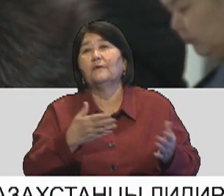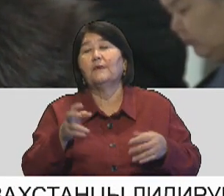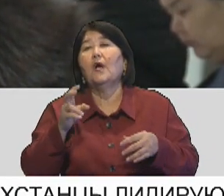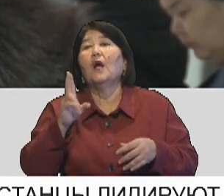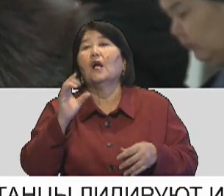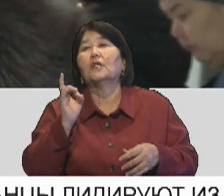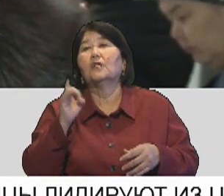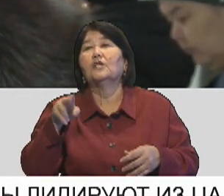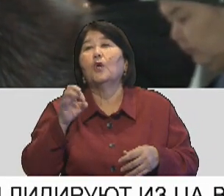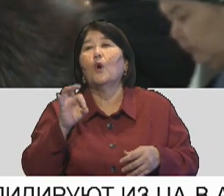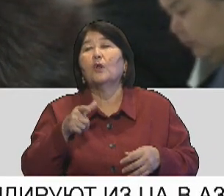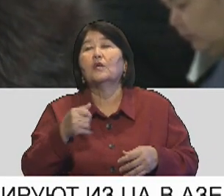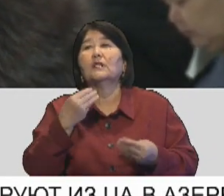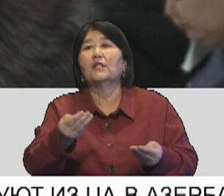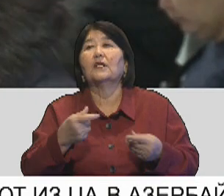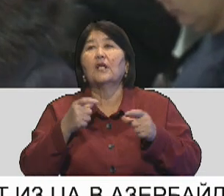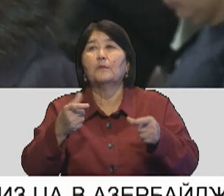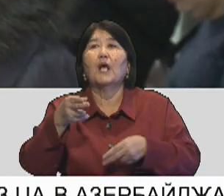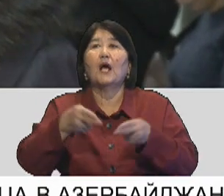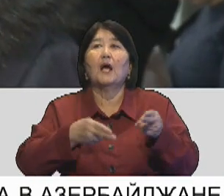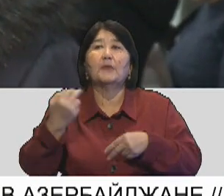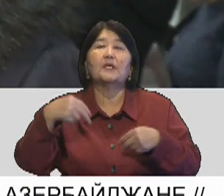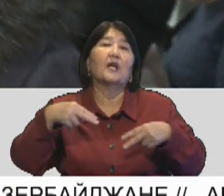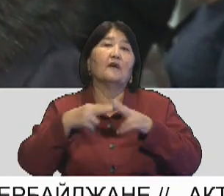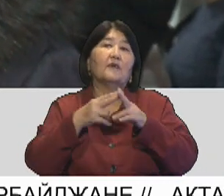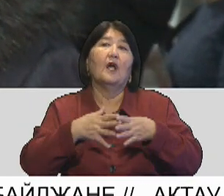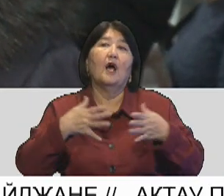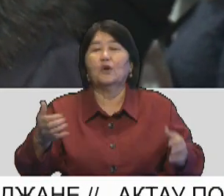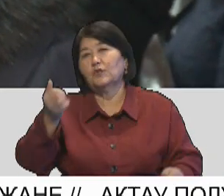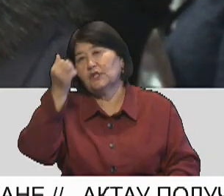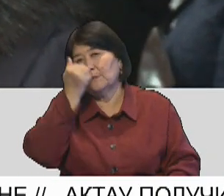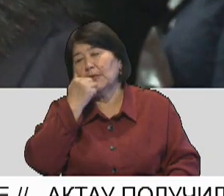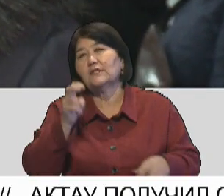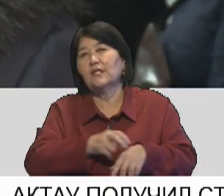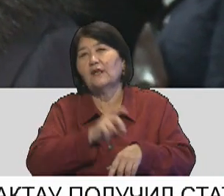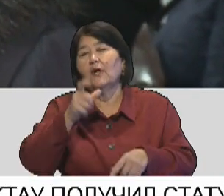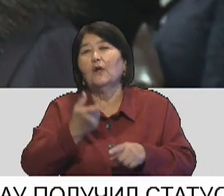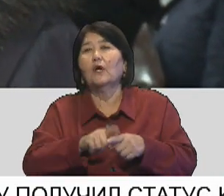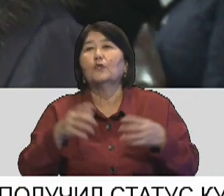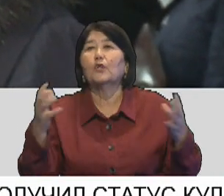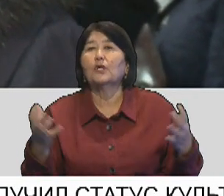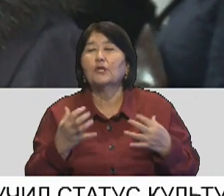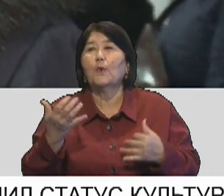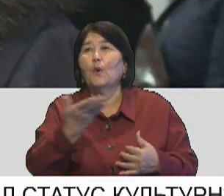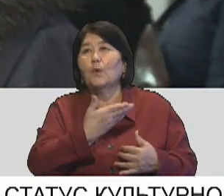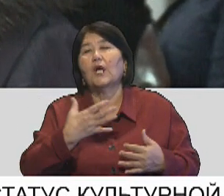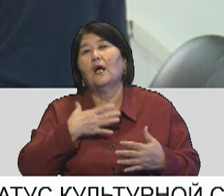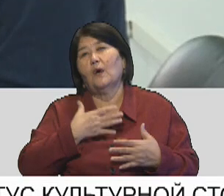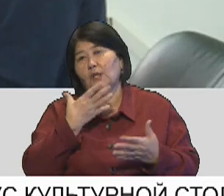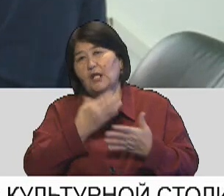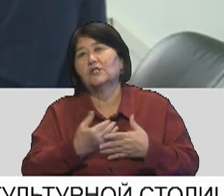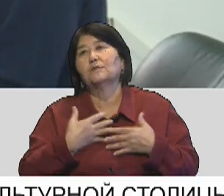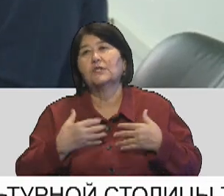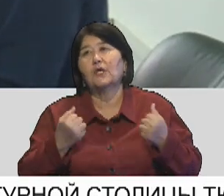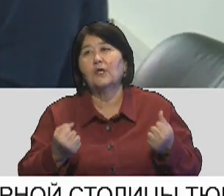кардиолога который дал направление на операцию в Астане огромная благодарность врачам которые заботятся о нас и о нашем здоровье